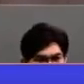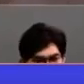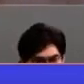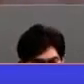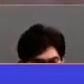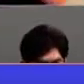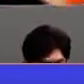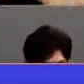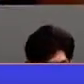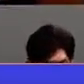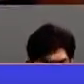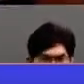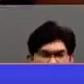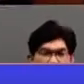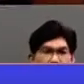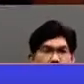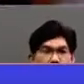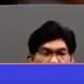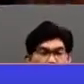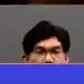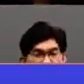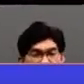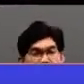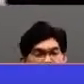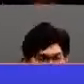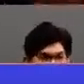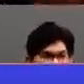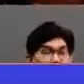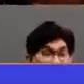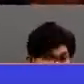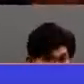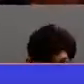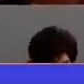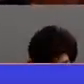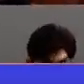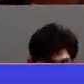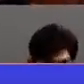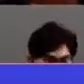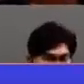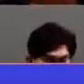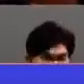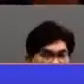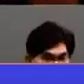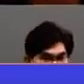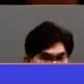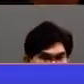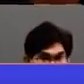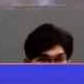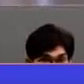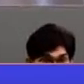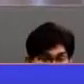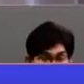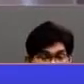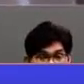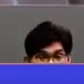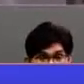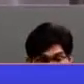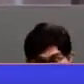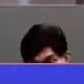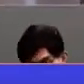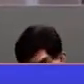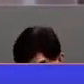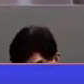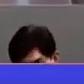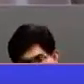เมษายน2567เห็นชอบว่าอันนี้เห็นชอบไปตามหลักการในโครงการเตเติมเงินเพิ่มเข้าไปอีกนะคะ